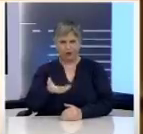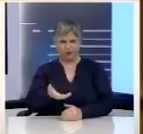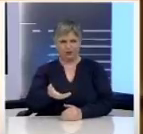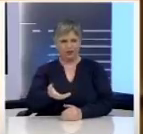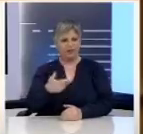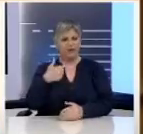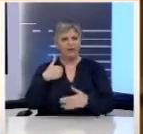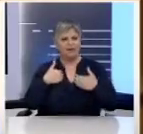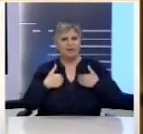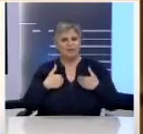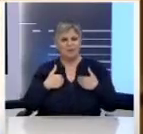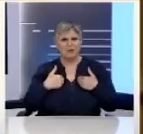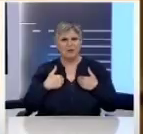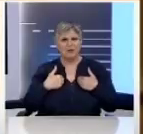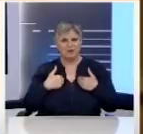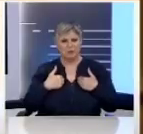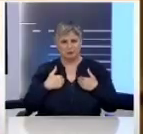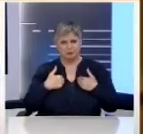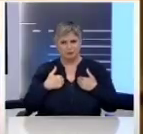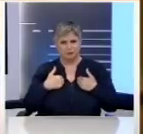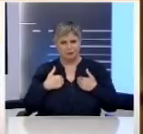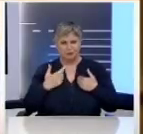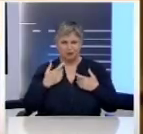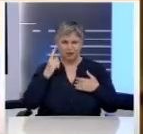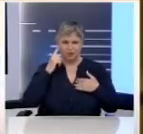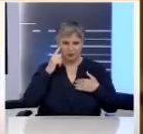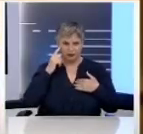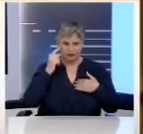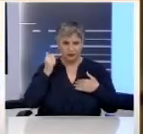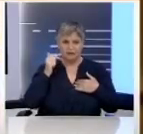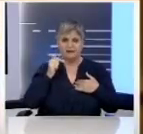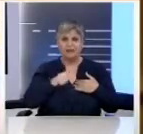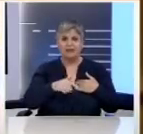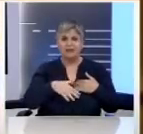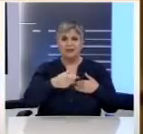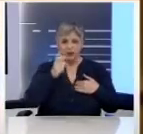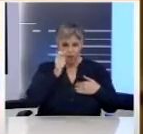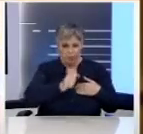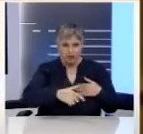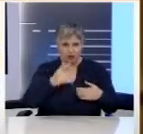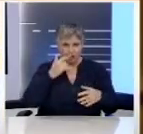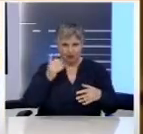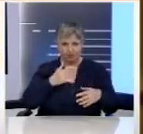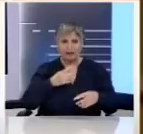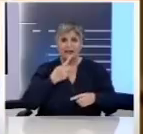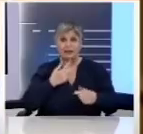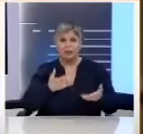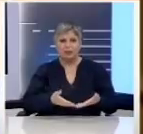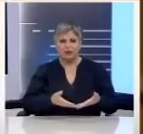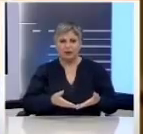Διότι λέτε την ίδια στιγμή, και αυτό ίσως είναι το χειρότερο, ότι δεν καταλαβαίνετε τι είπατε, λέτε την ίδια